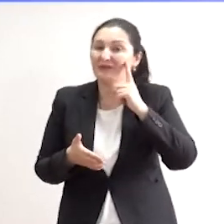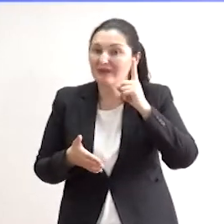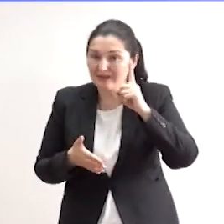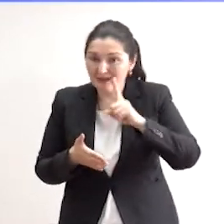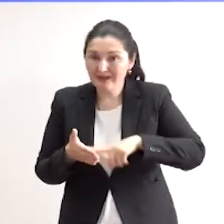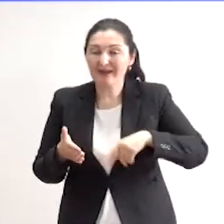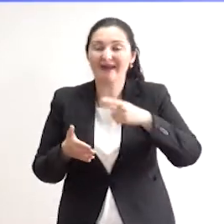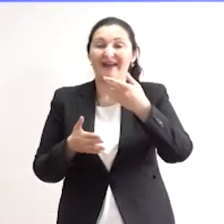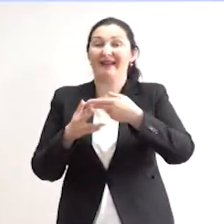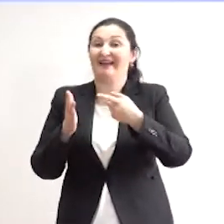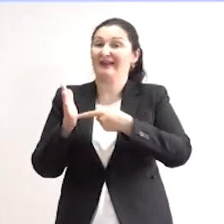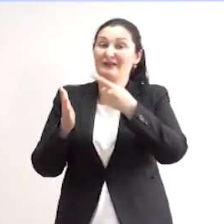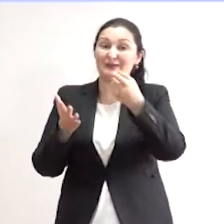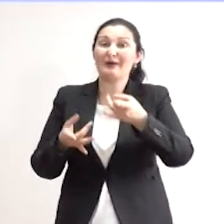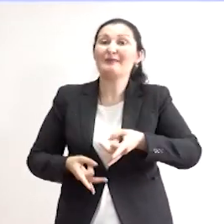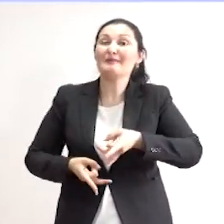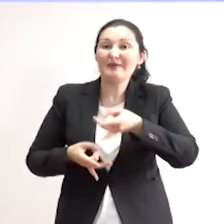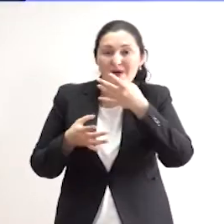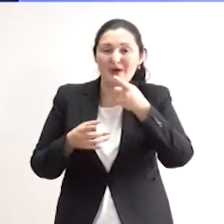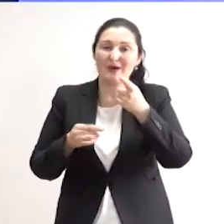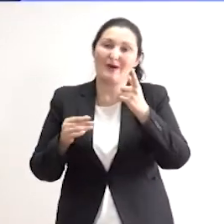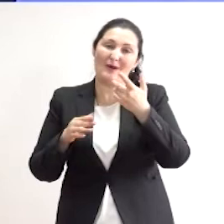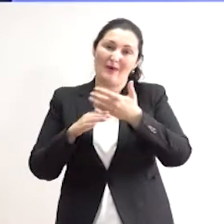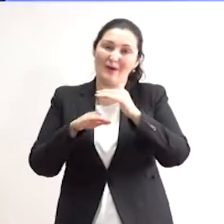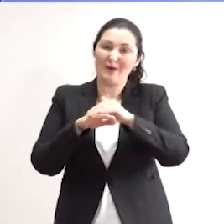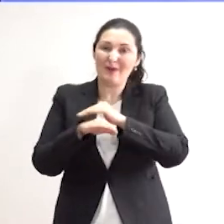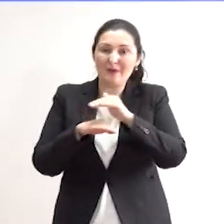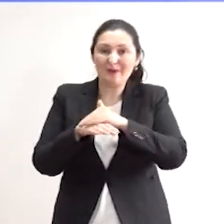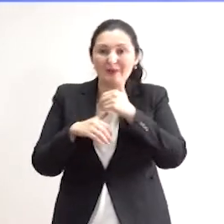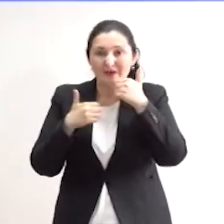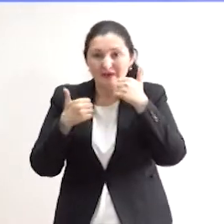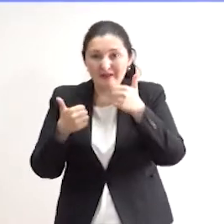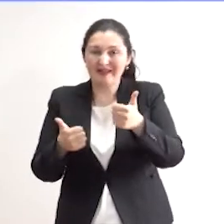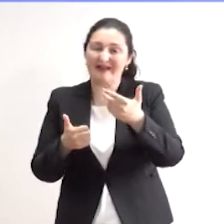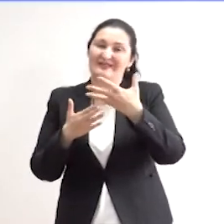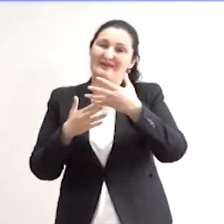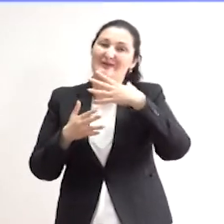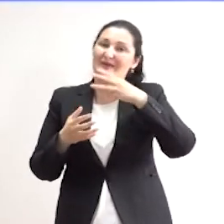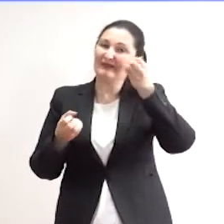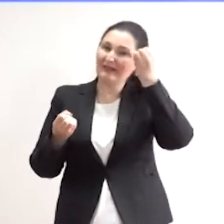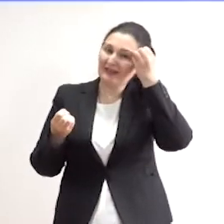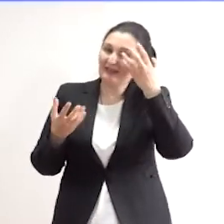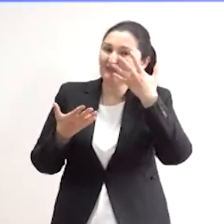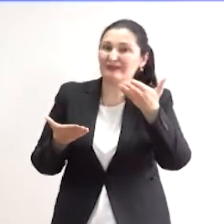کتاب به شما معقول شد. خوش بچه های عزیز، دانایکان من،